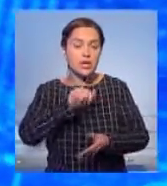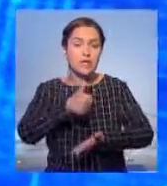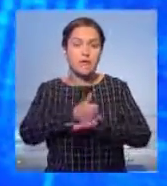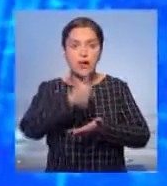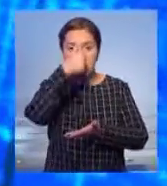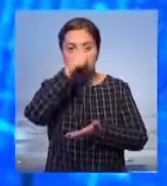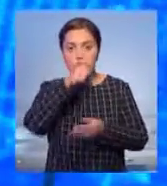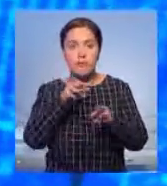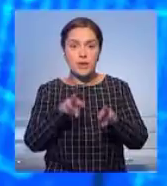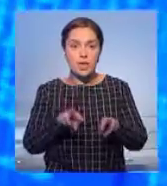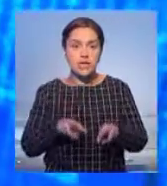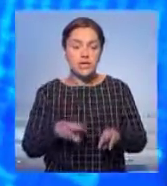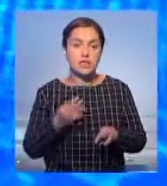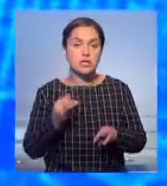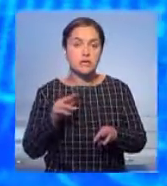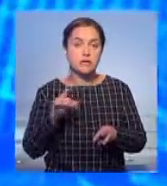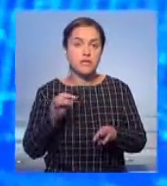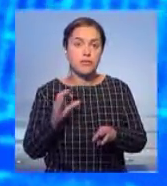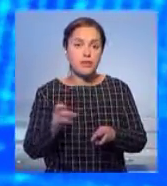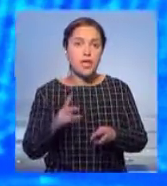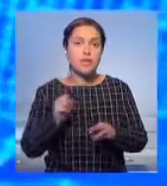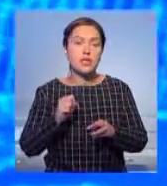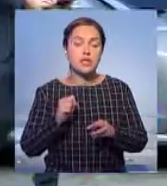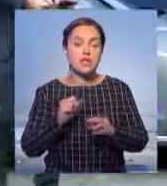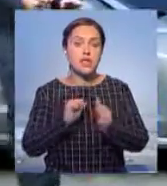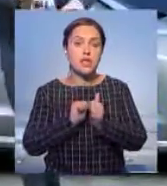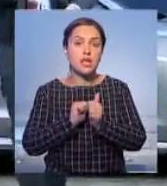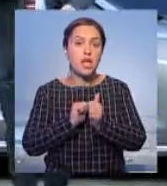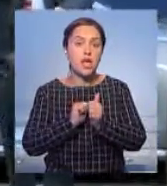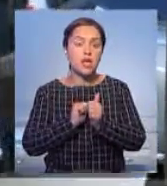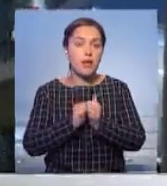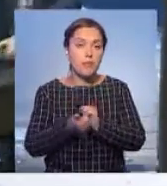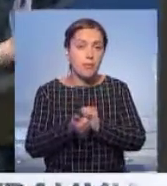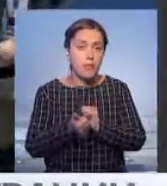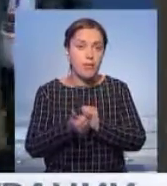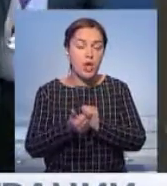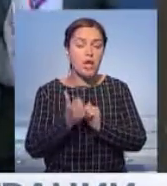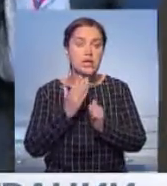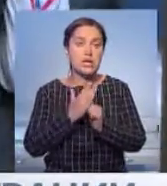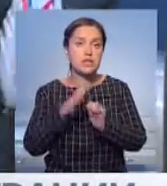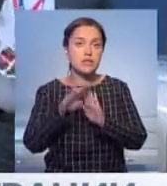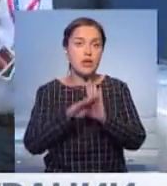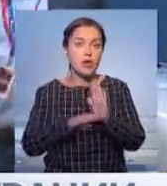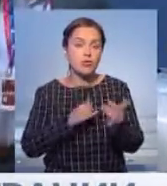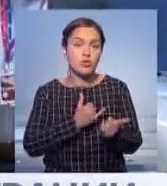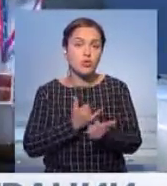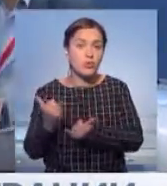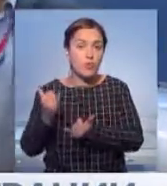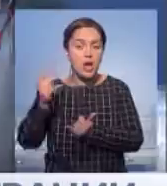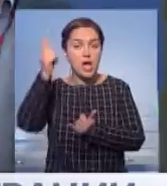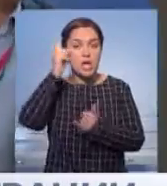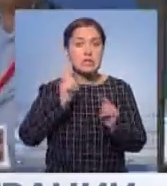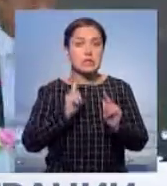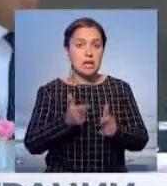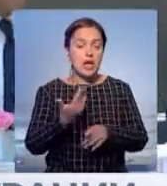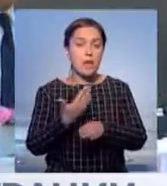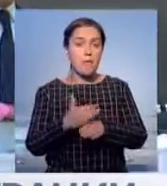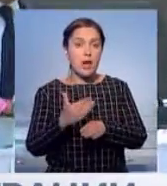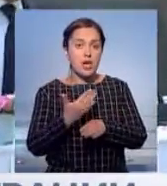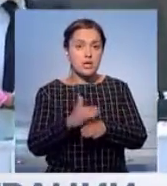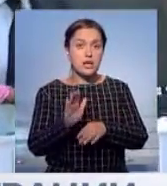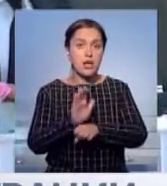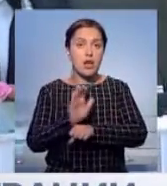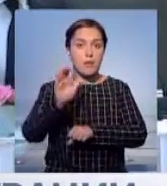и глава греческого правительства Алексис Ципрас. В обмен на ряд уступок немецкая сторона согласилась постепенно перевести в